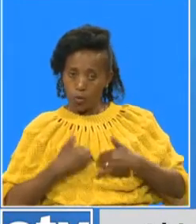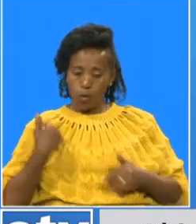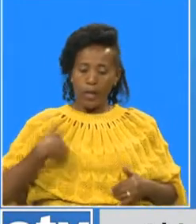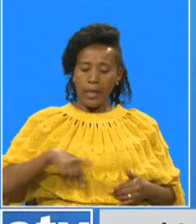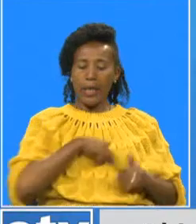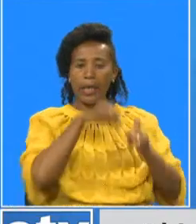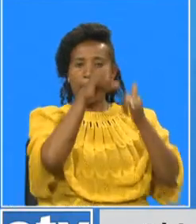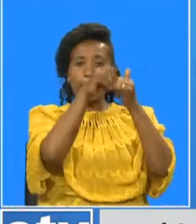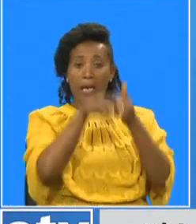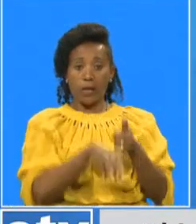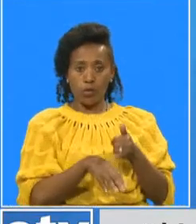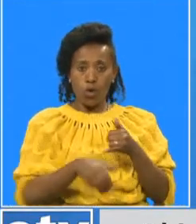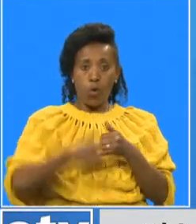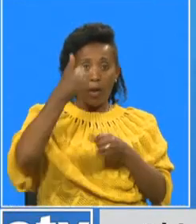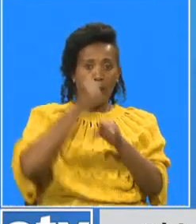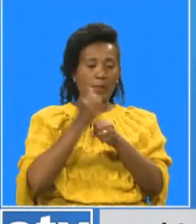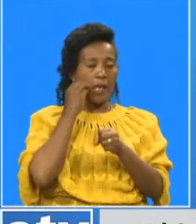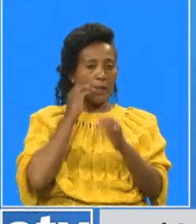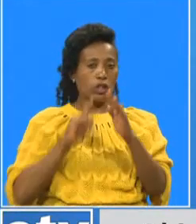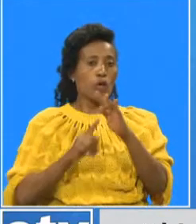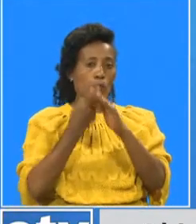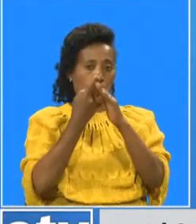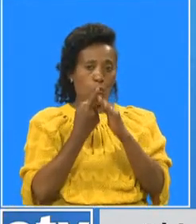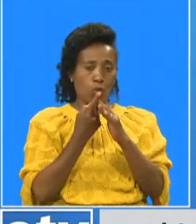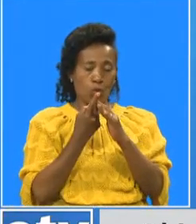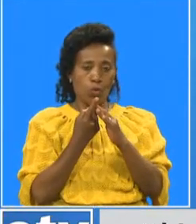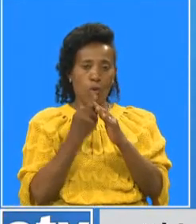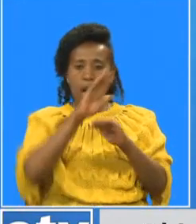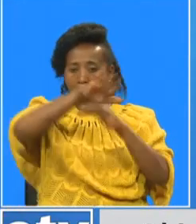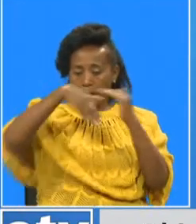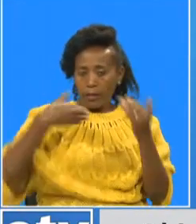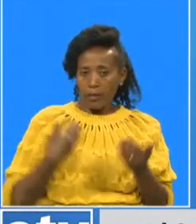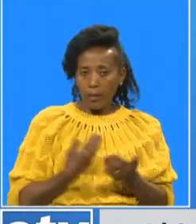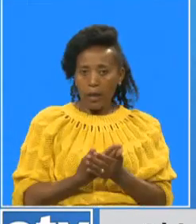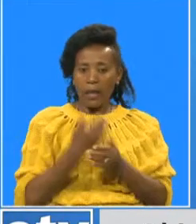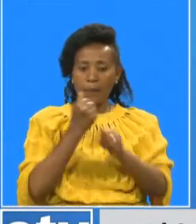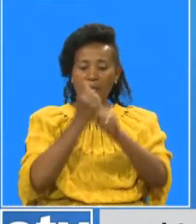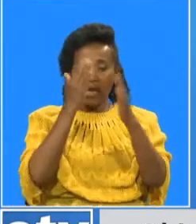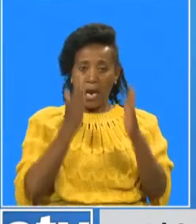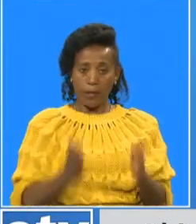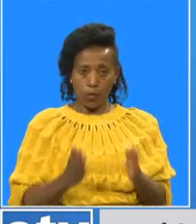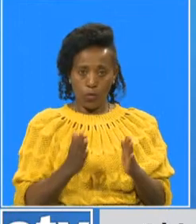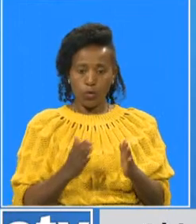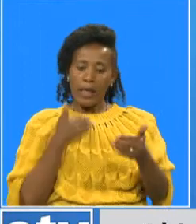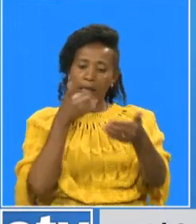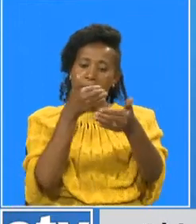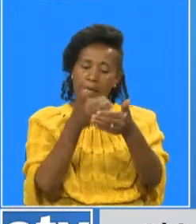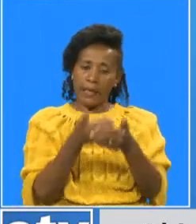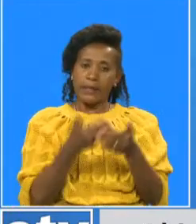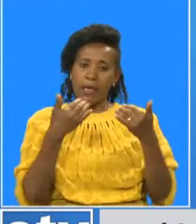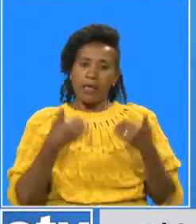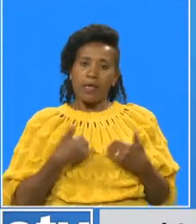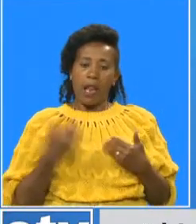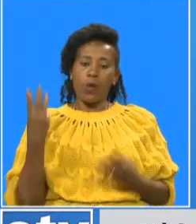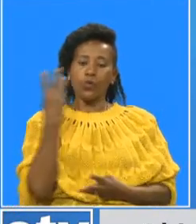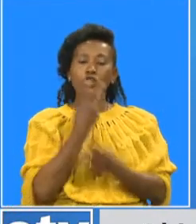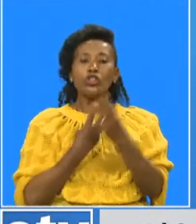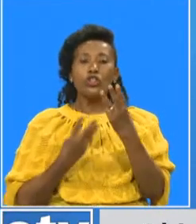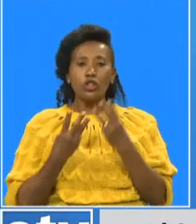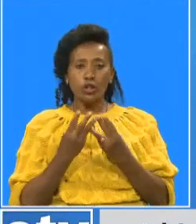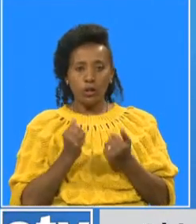የእኛ ብራንቾችም ከዋናው መስሪያ ቤት ጀምሮ አጠቃላይ በሰራተኞች እየደረሰ ያለው